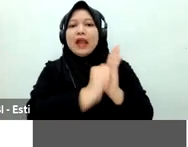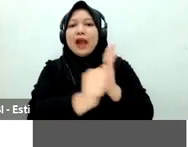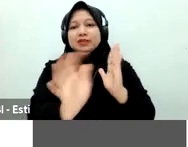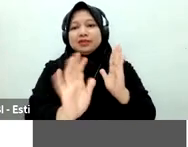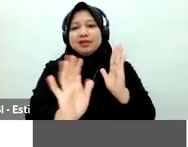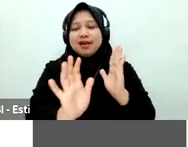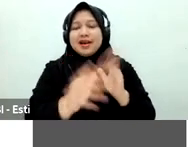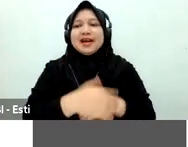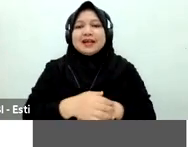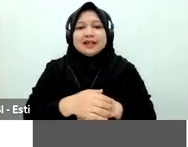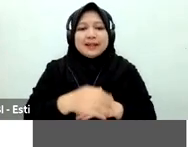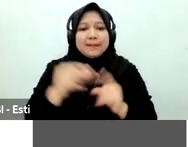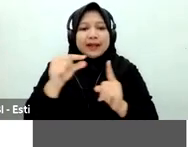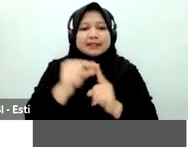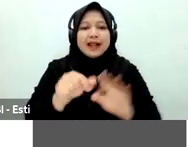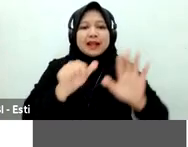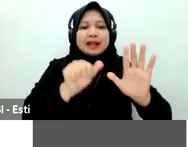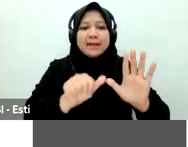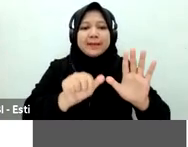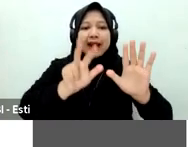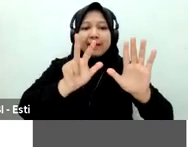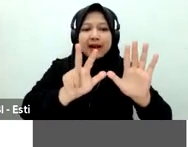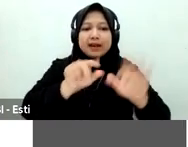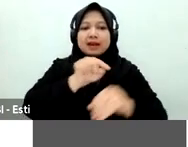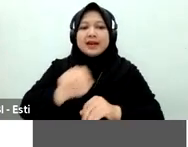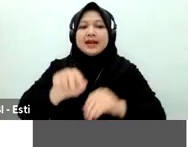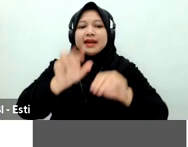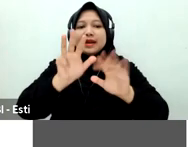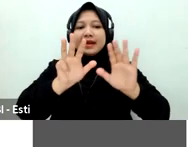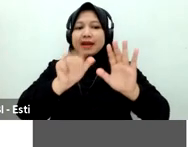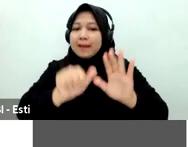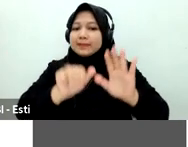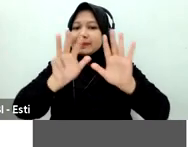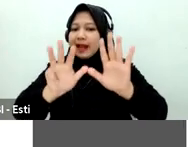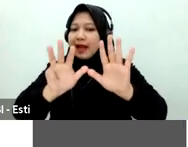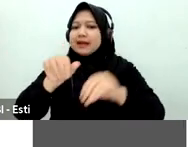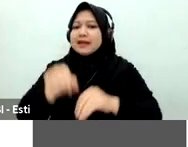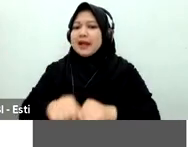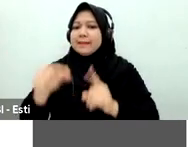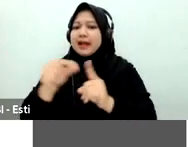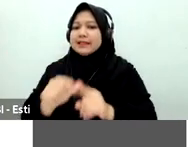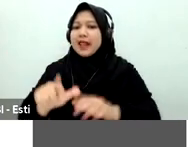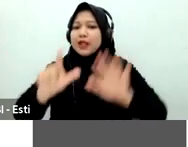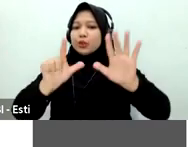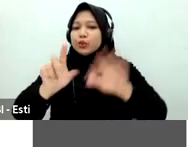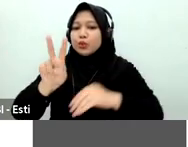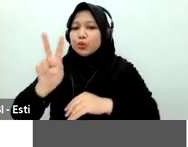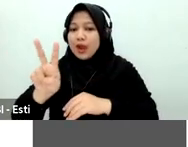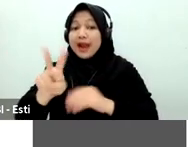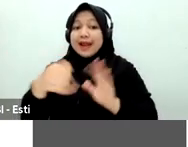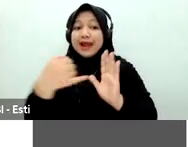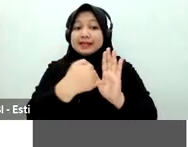68 69 dan 70 dua itu yang menyebut secara khusus bahwa pemerintah itu mendorong